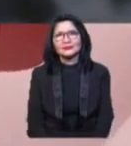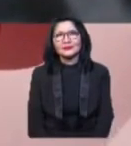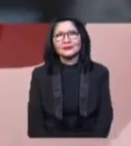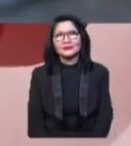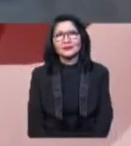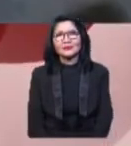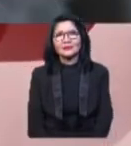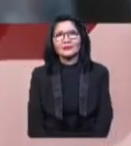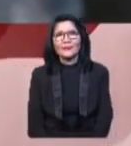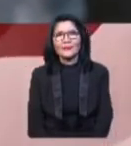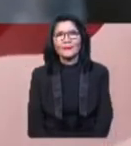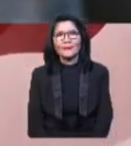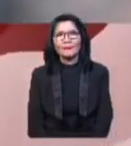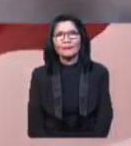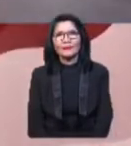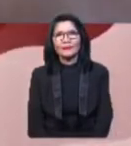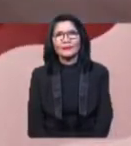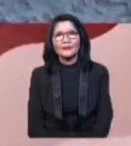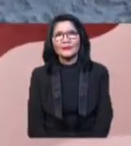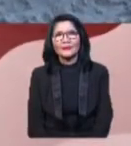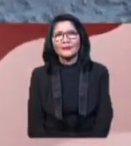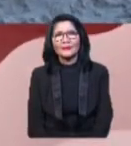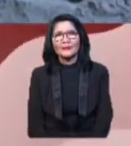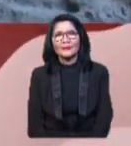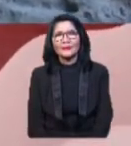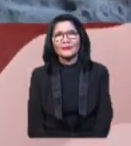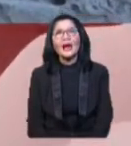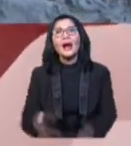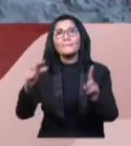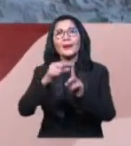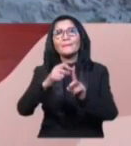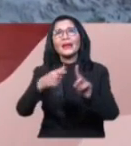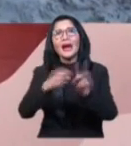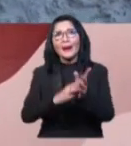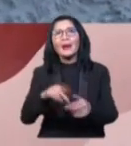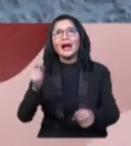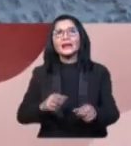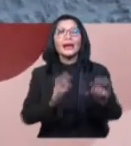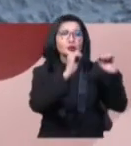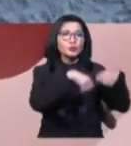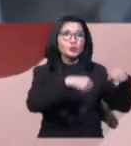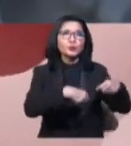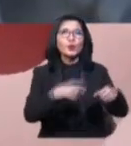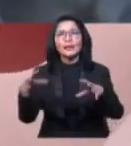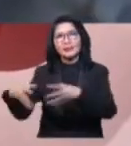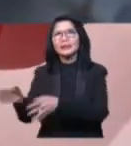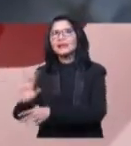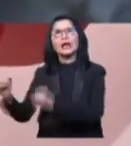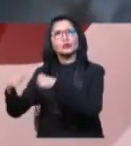Ya PPKM memang ada yang pasti ada pro dan kontra ya. Di satu